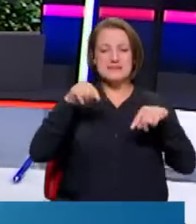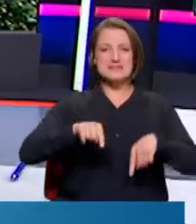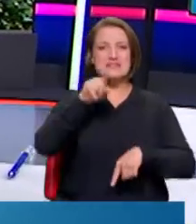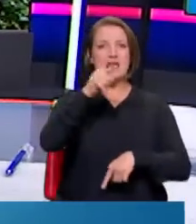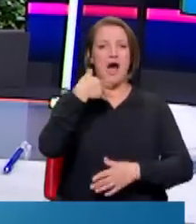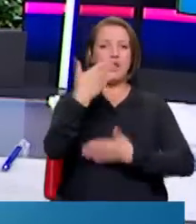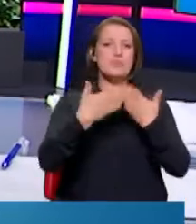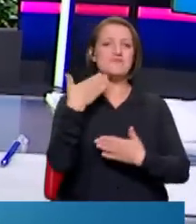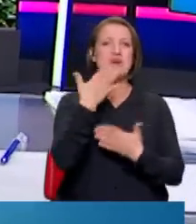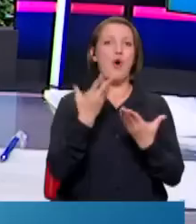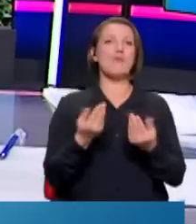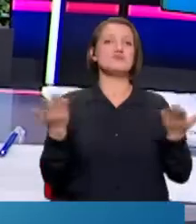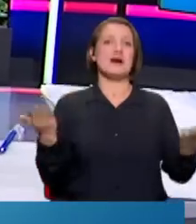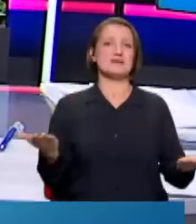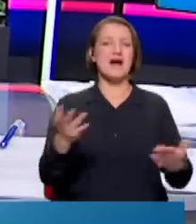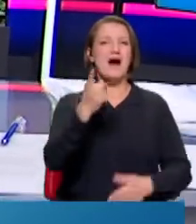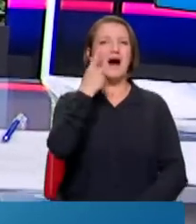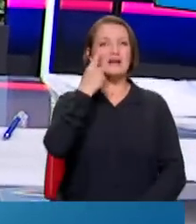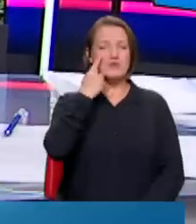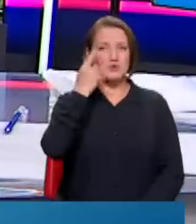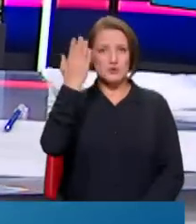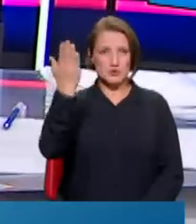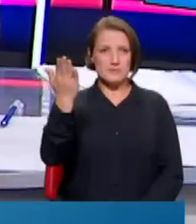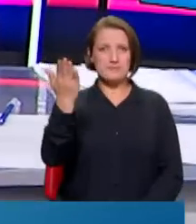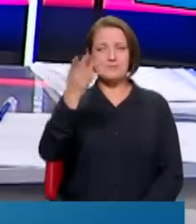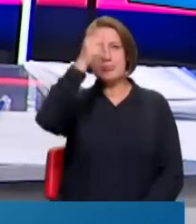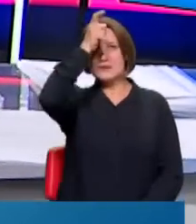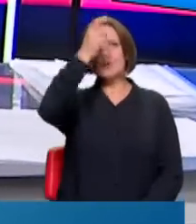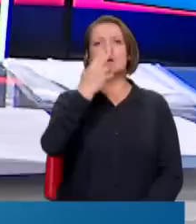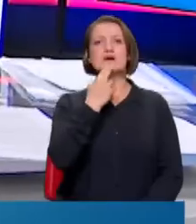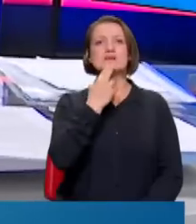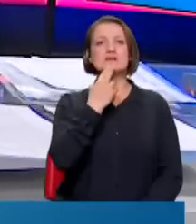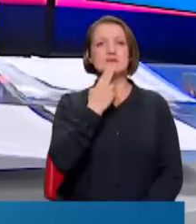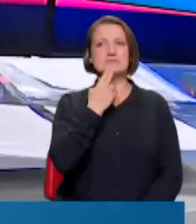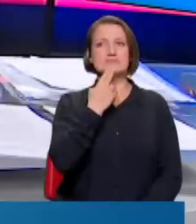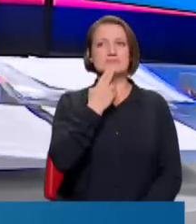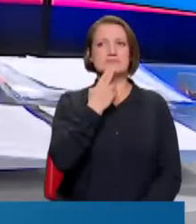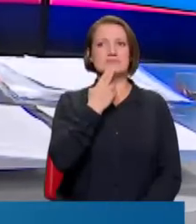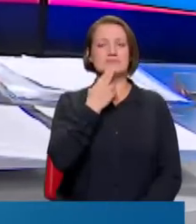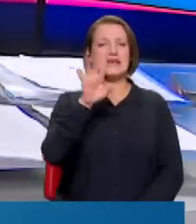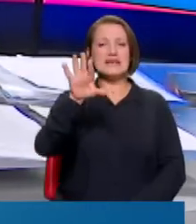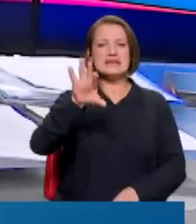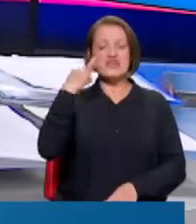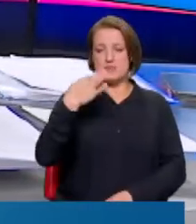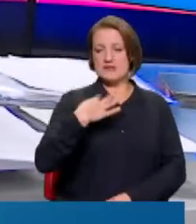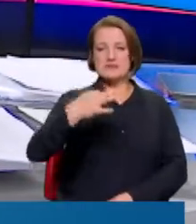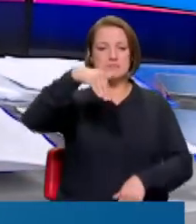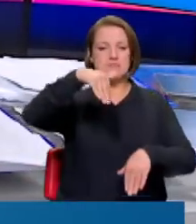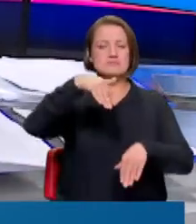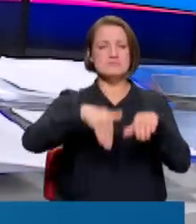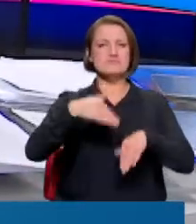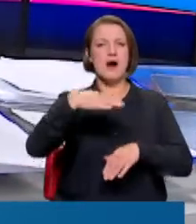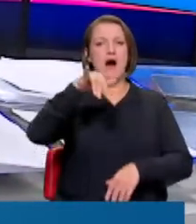anlatma fırsatım olmayacaktı Atatürk sayesinde Türk kadını seçme ve seçilme hakkını Elde